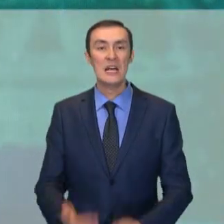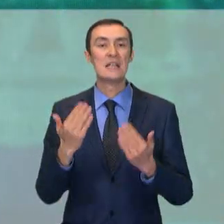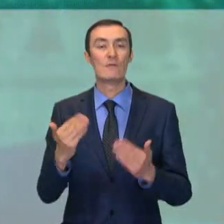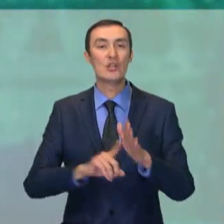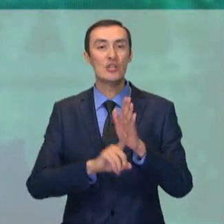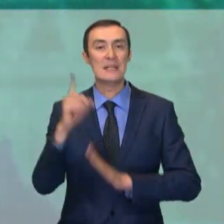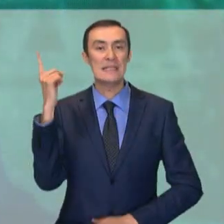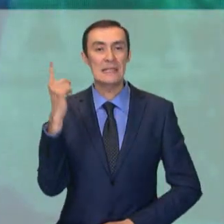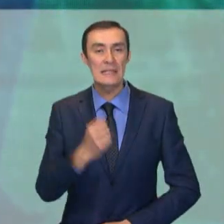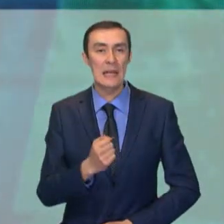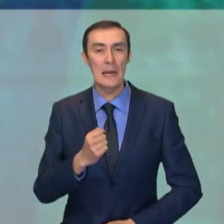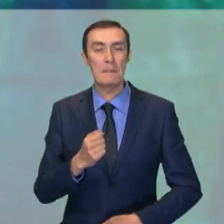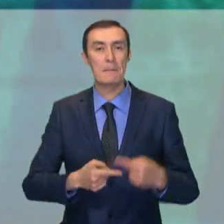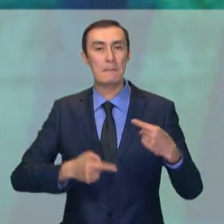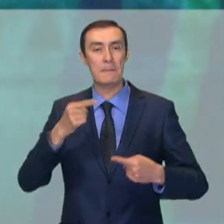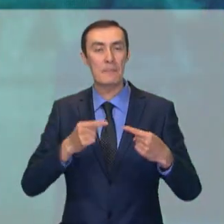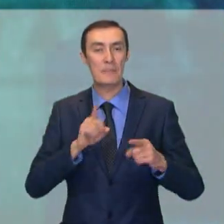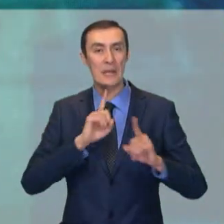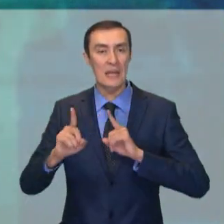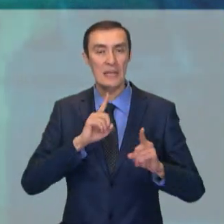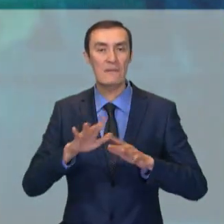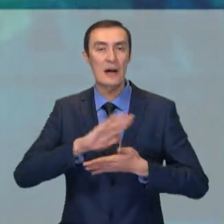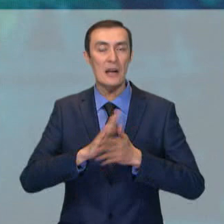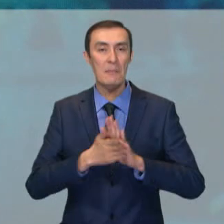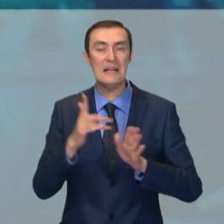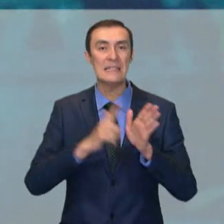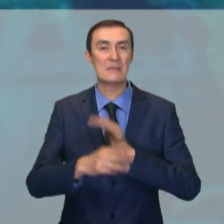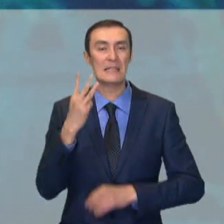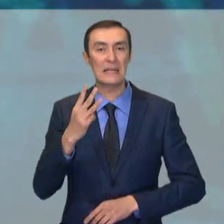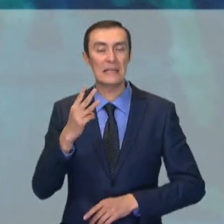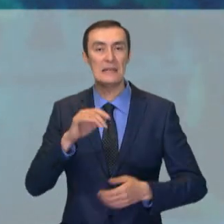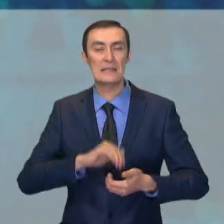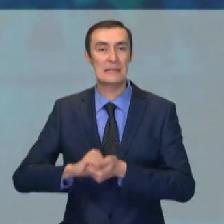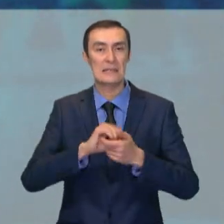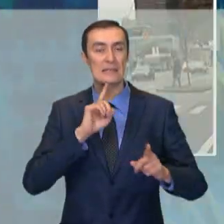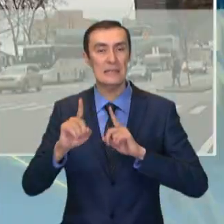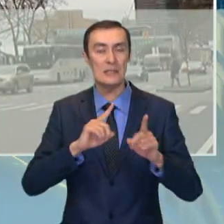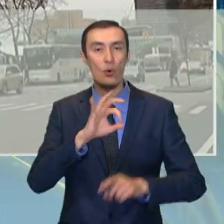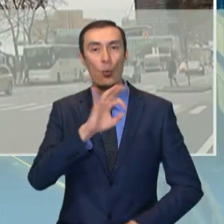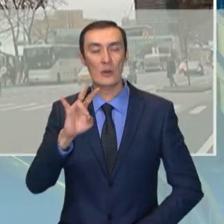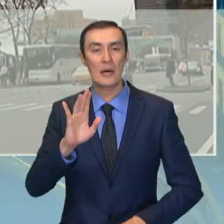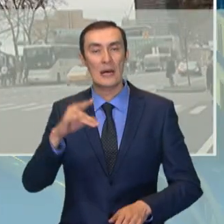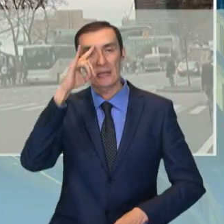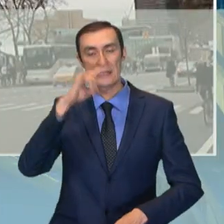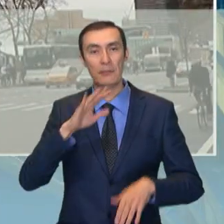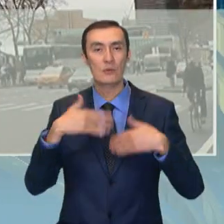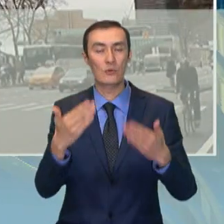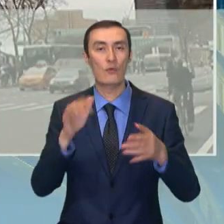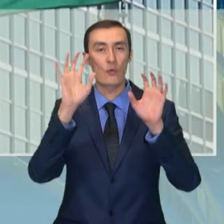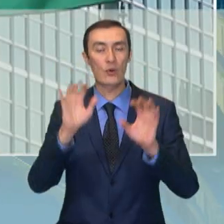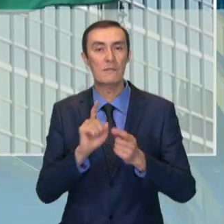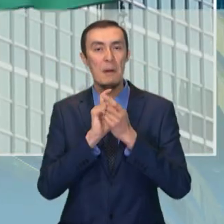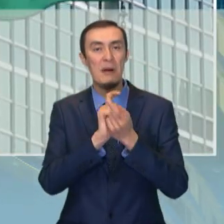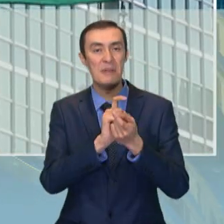Сегодня началась неделя общих прений в рамках 73-й сессии Генеральной Ассамблеи ООН, в ходе которой Казахстан презентует кодекс по борьбе с